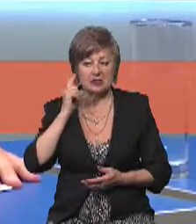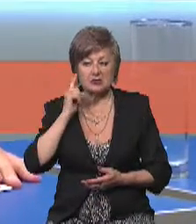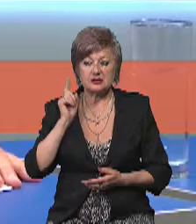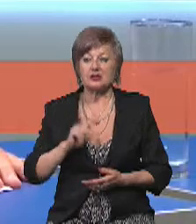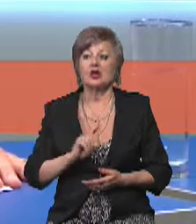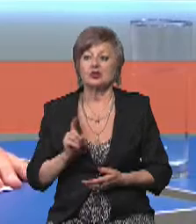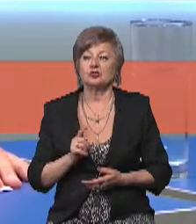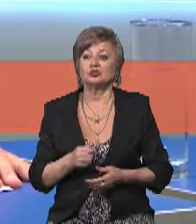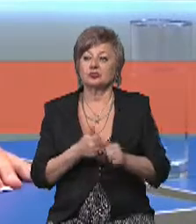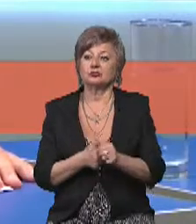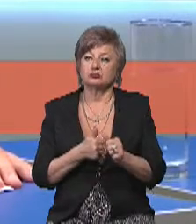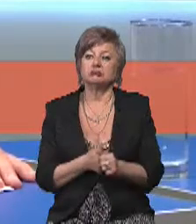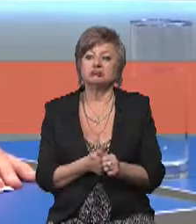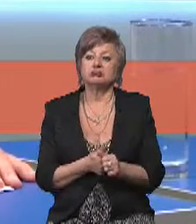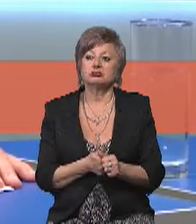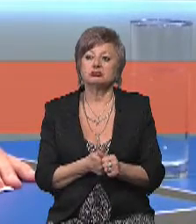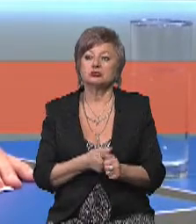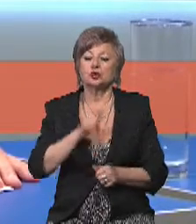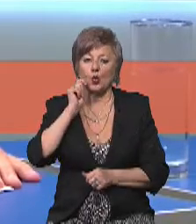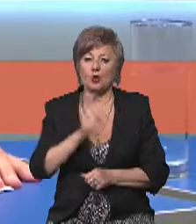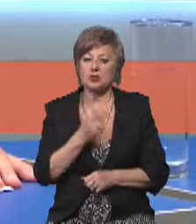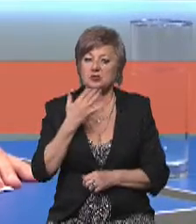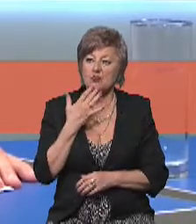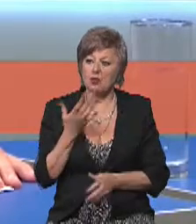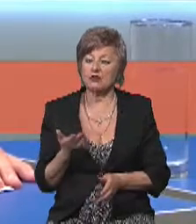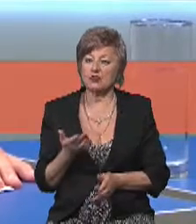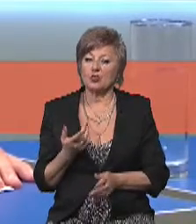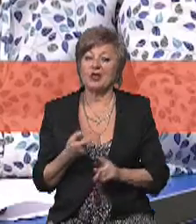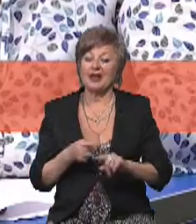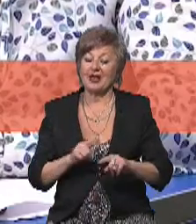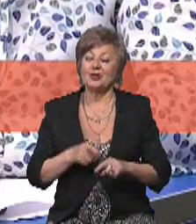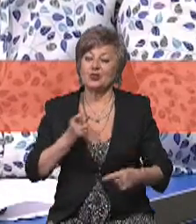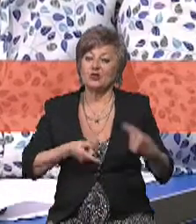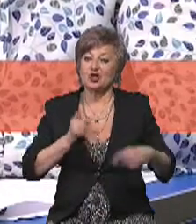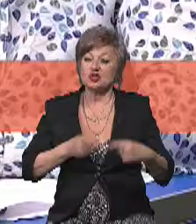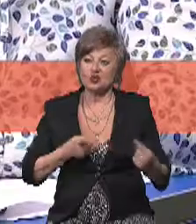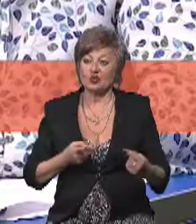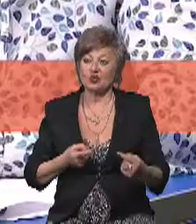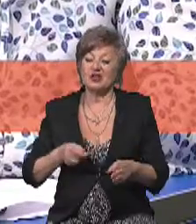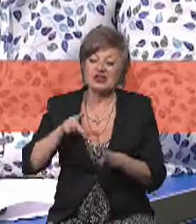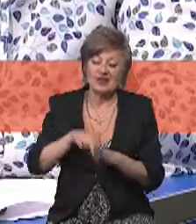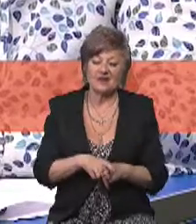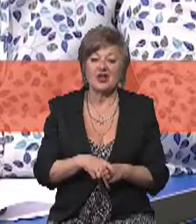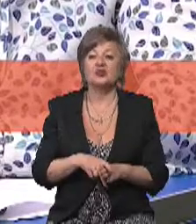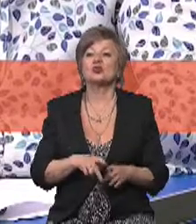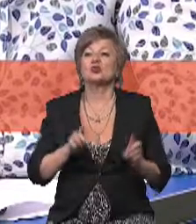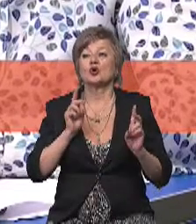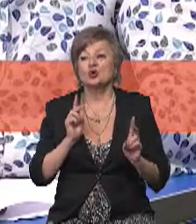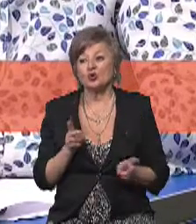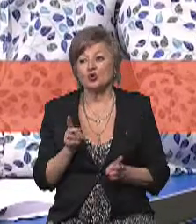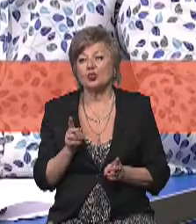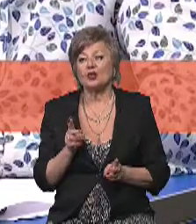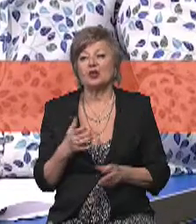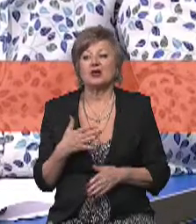були переслідували за українську мову. І цю дискусію нав'язують ті, в першу чергу, які